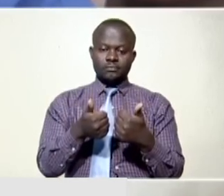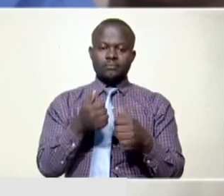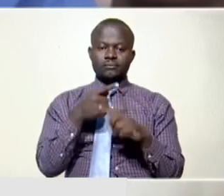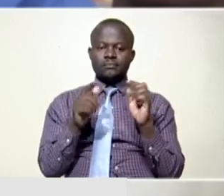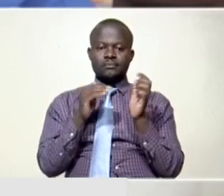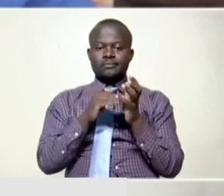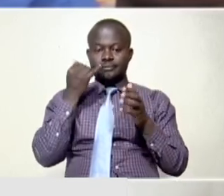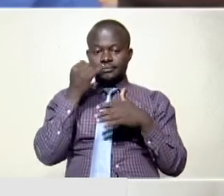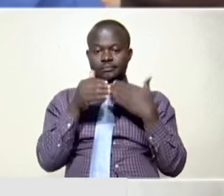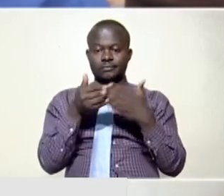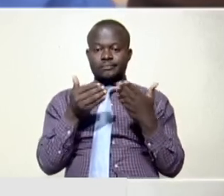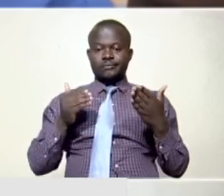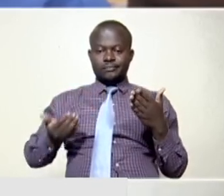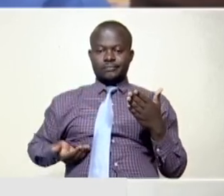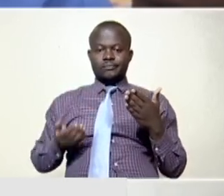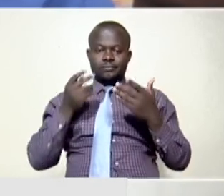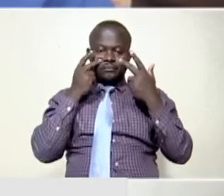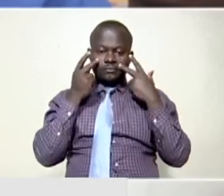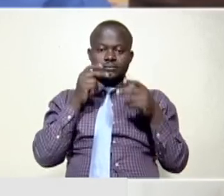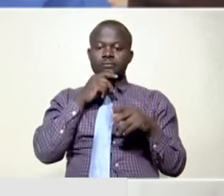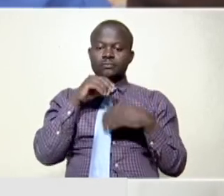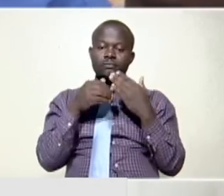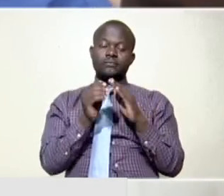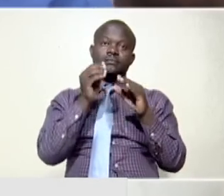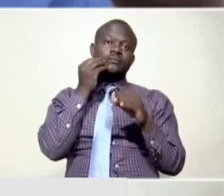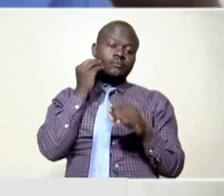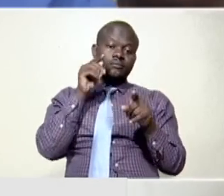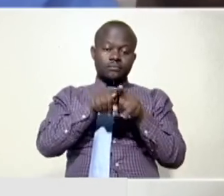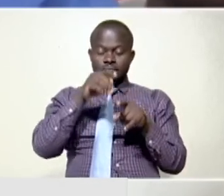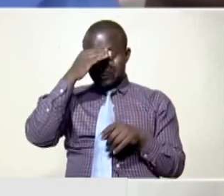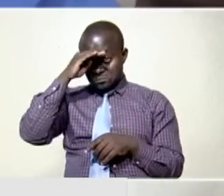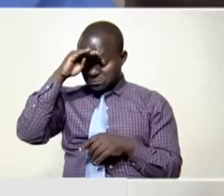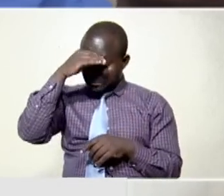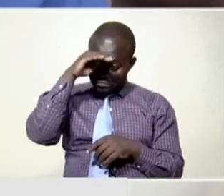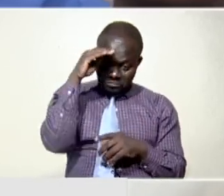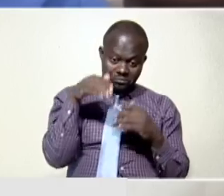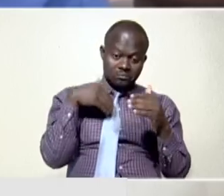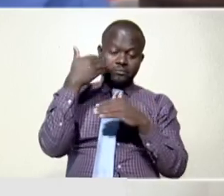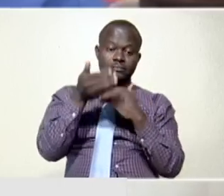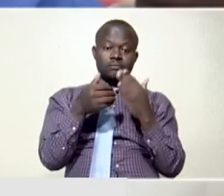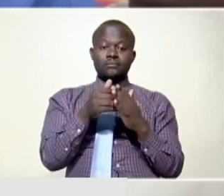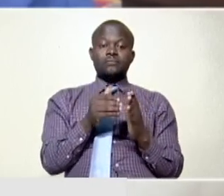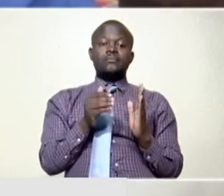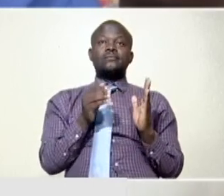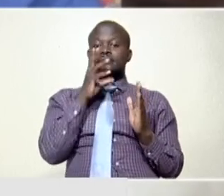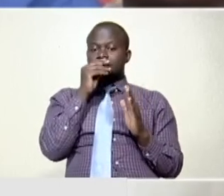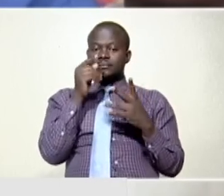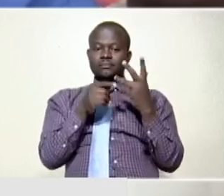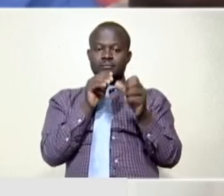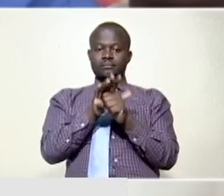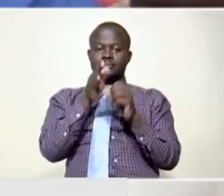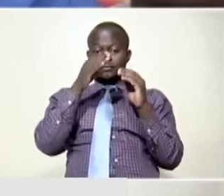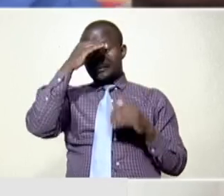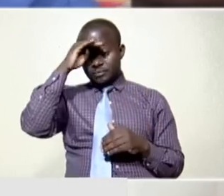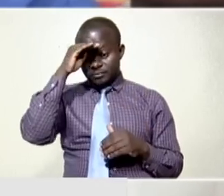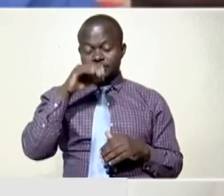ariko iyo umugore abonye umugabo atashye nkuko yasinze akamushyiraho ururimi rurerure umuntu wasinze nyine